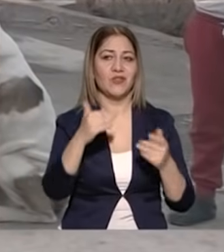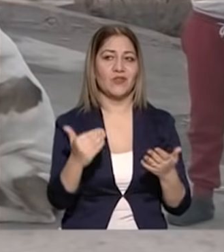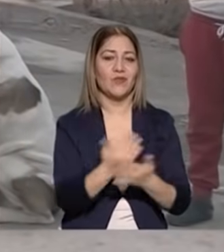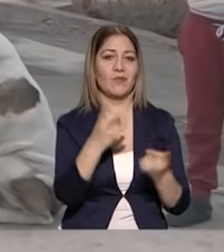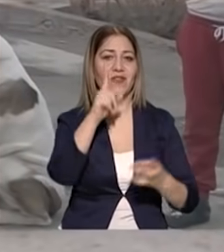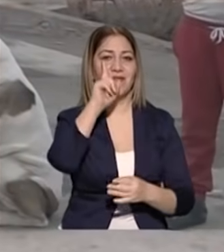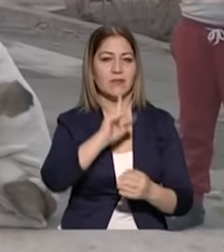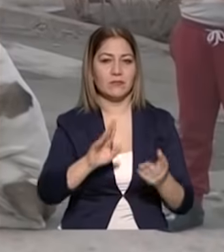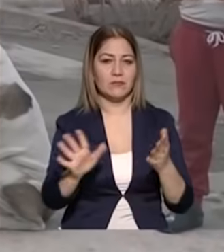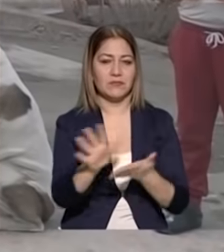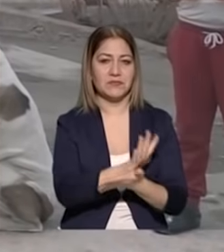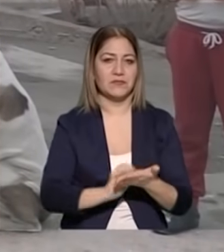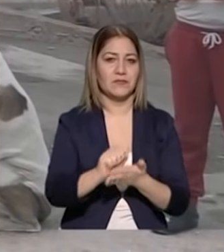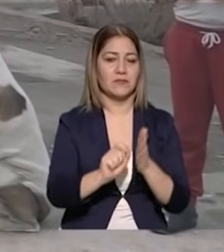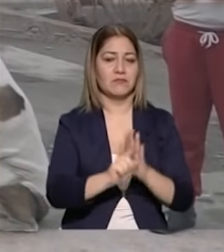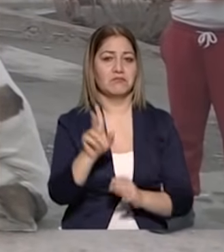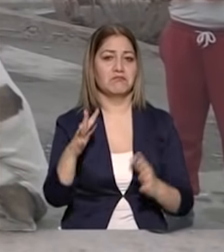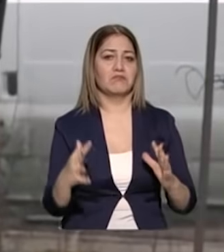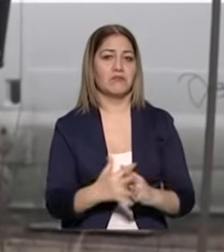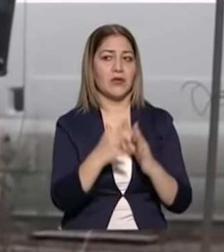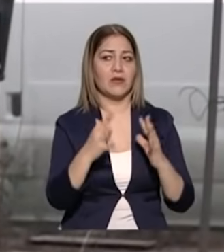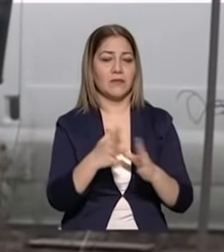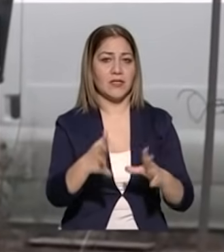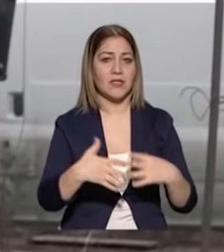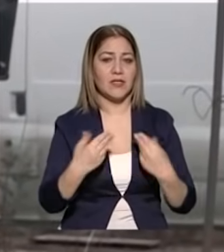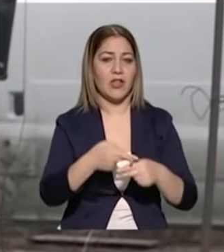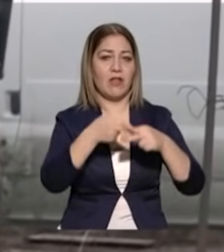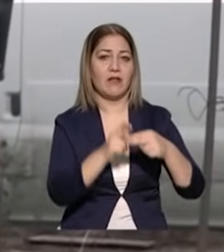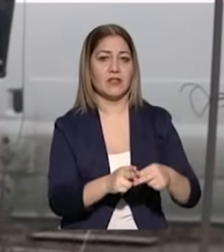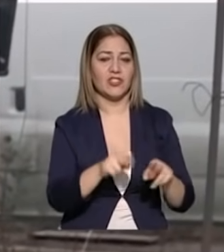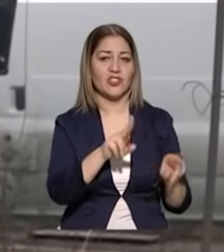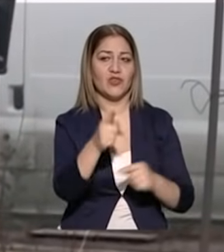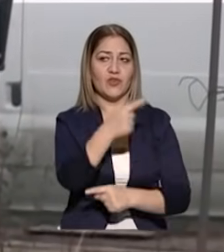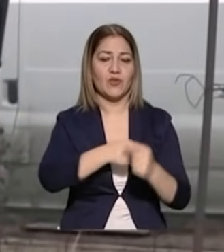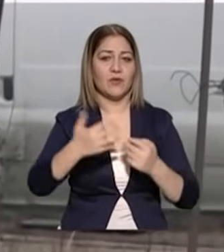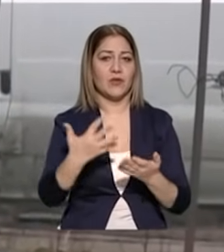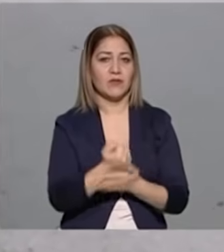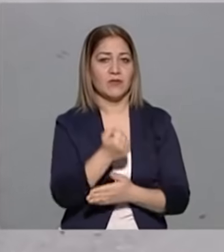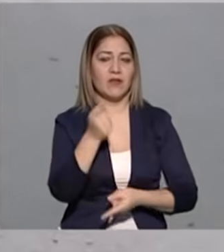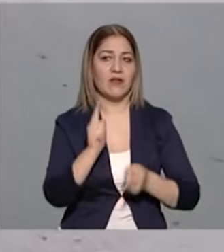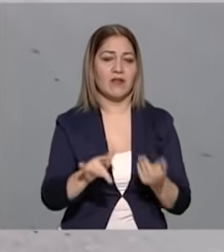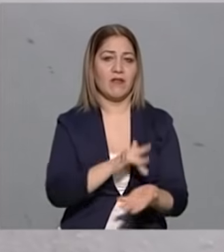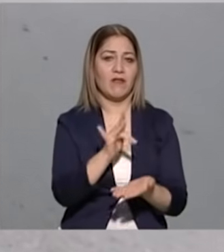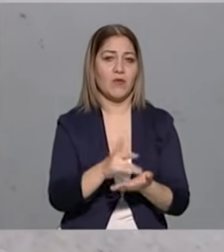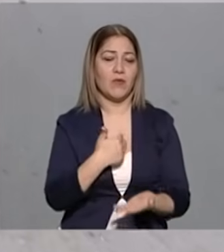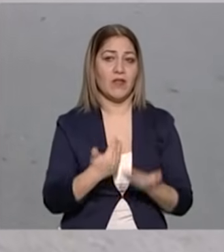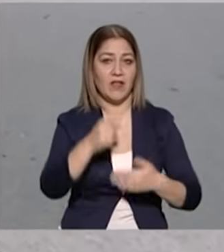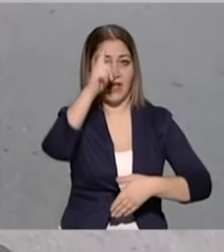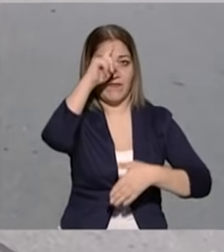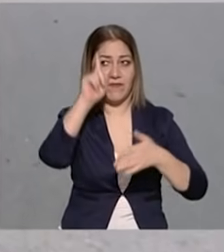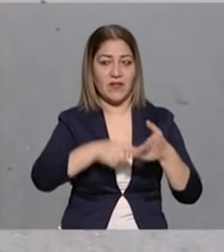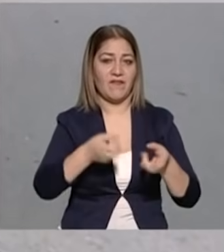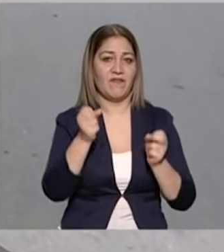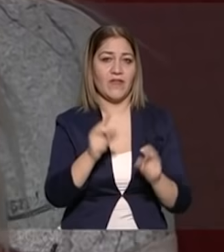պետք է վայելեին, երբ սկսվեց պատերազմը։ Բազմանդամ ընտանիքն իրեն հատված երջանկությունը կվերագտնի միայն հարազատ քաղաքում, եթե վստահ լինի,